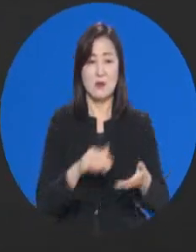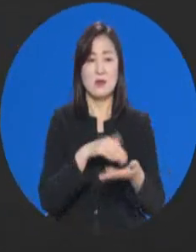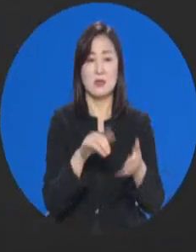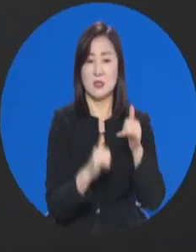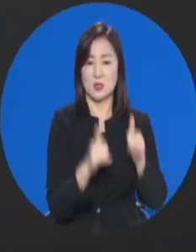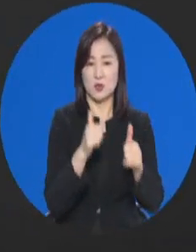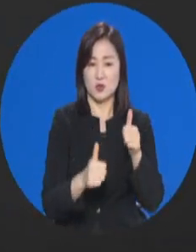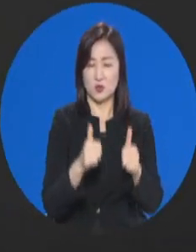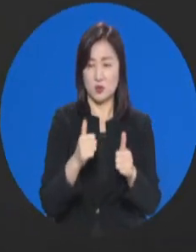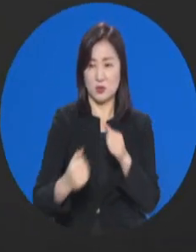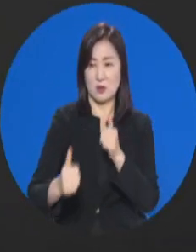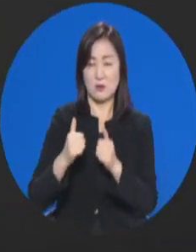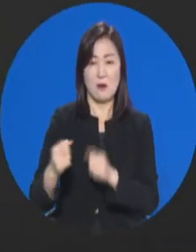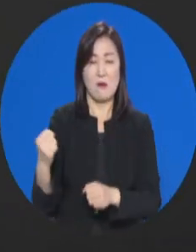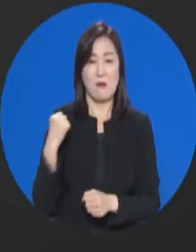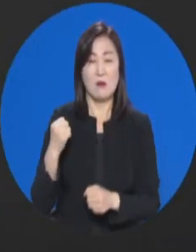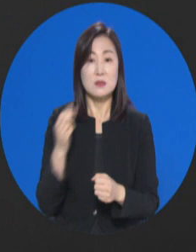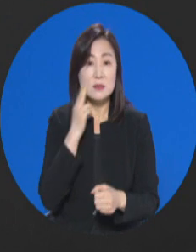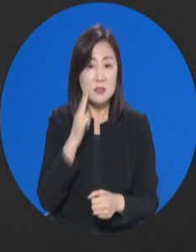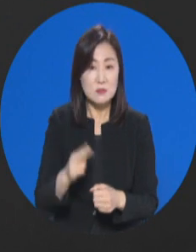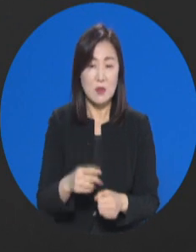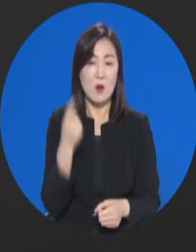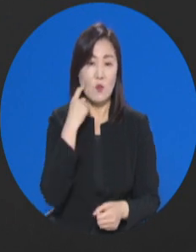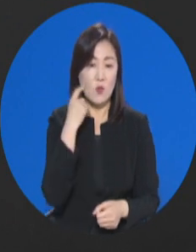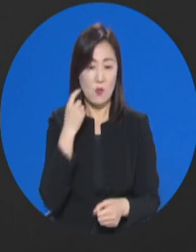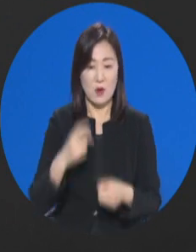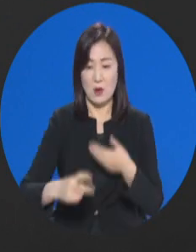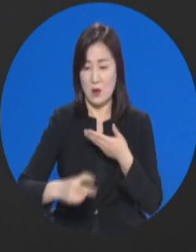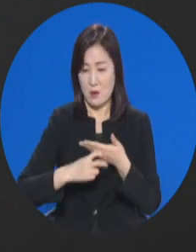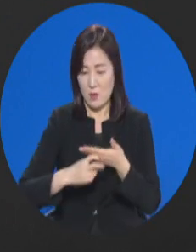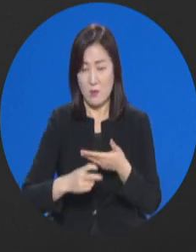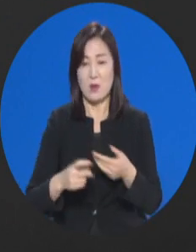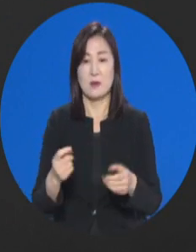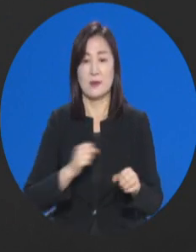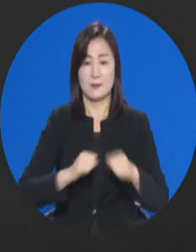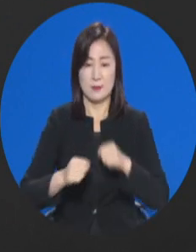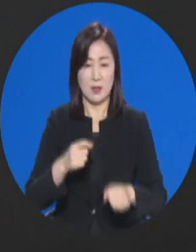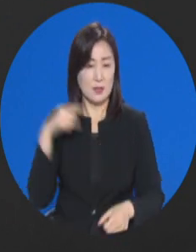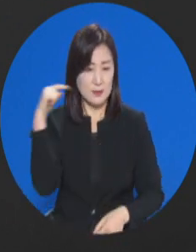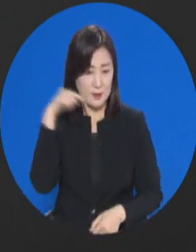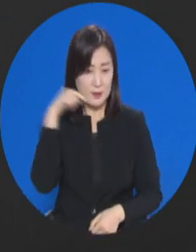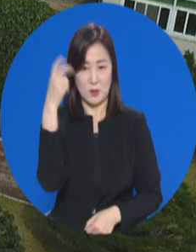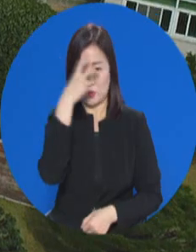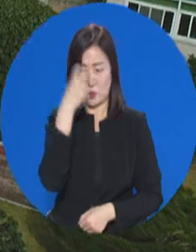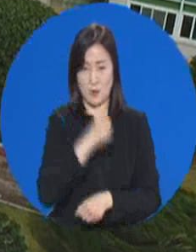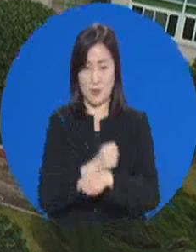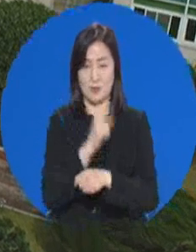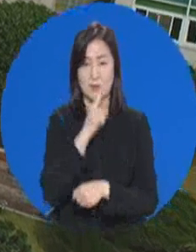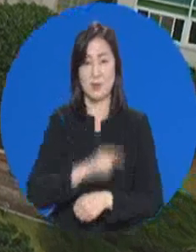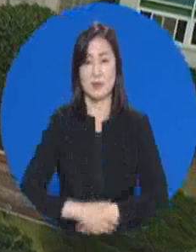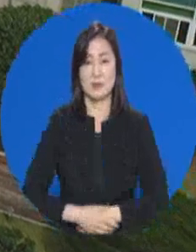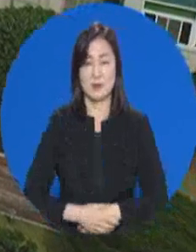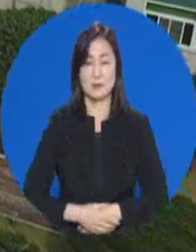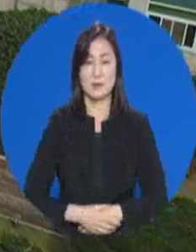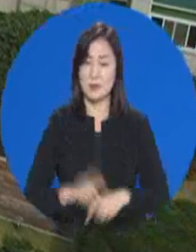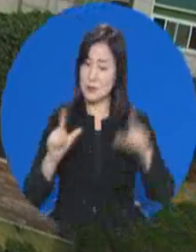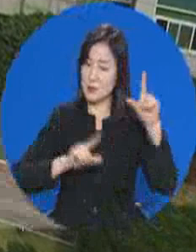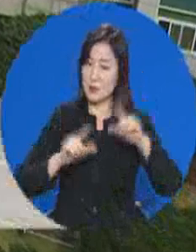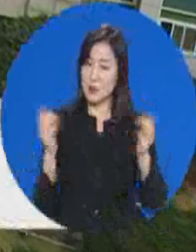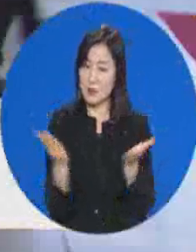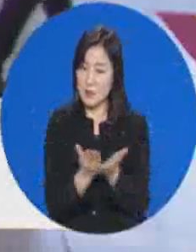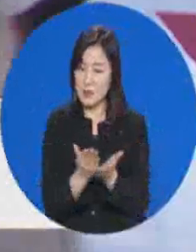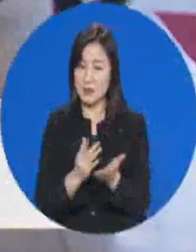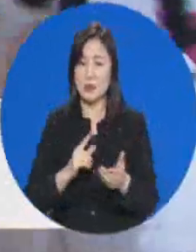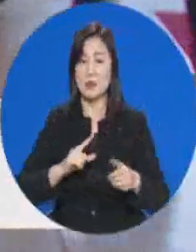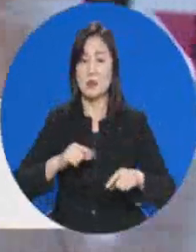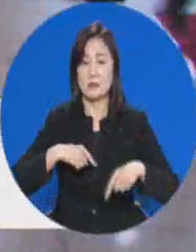의식한 듯 전입운동을 가장한 불법 행위 역시 철저히 조사할 것을 강조했습니다. 이에 맞춰 지자체들도 공무원을